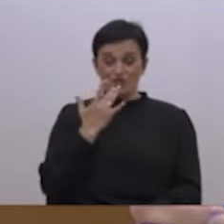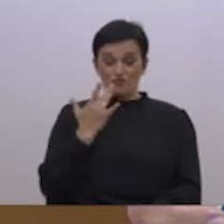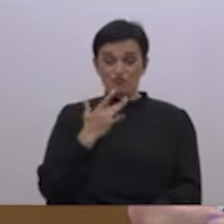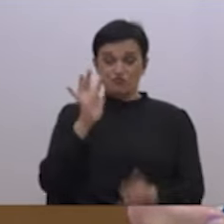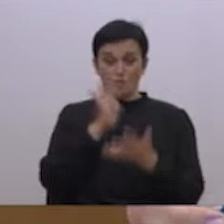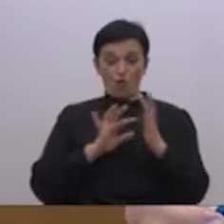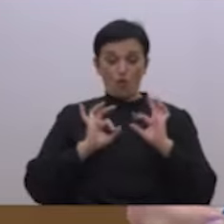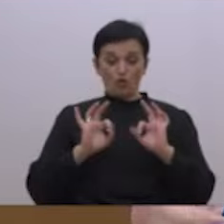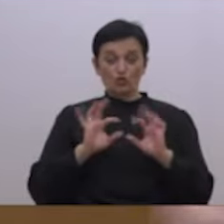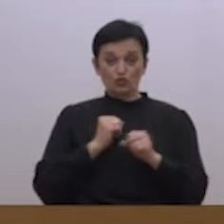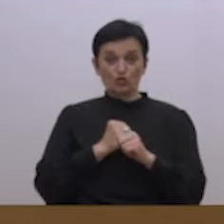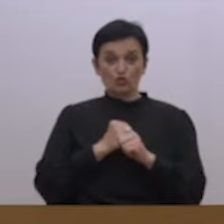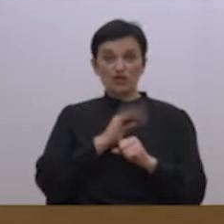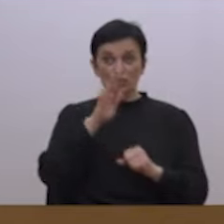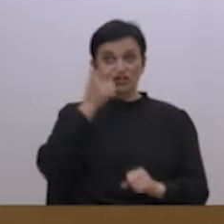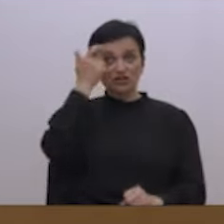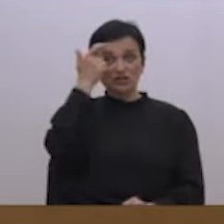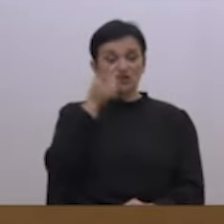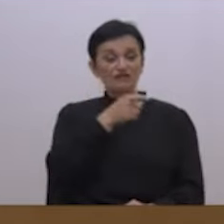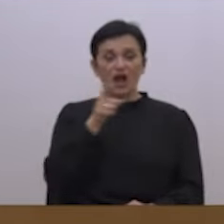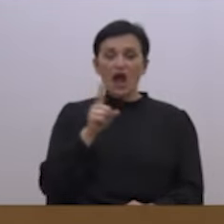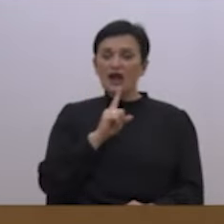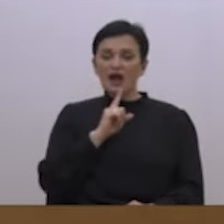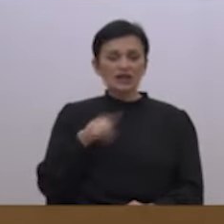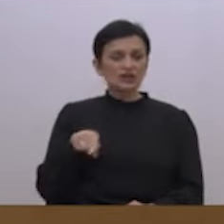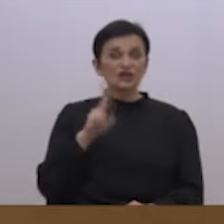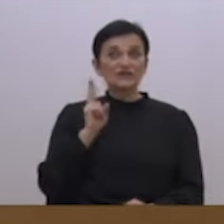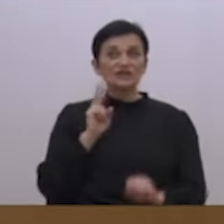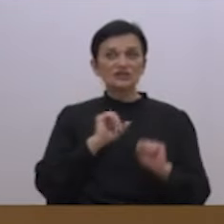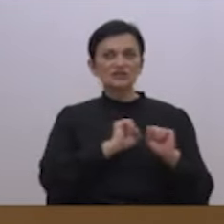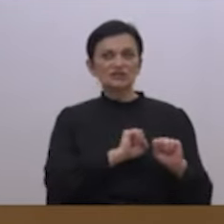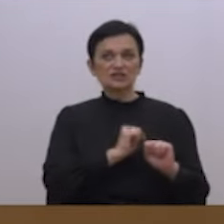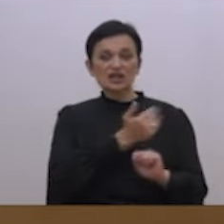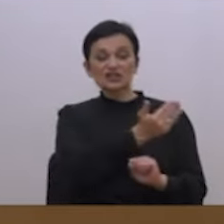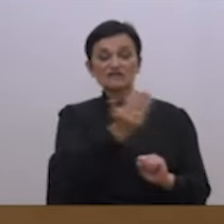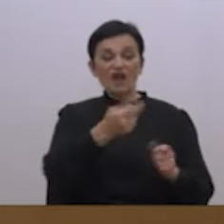განცხადებებს აკეთებს და მით უმეტეს არც ბიზინა ივანიშვილი არ იქნება ის, ვინც დაიცავს თქვენს